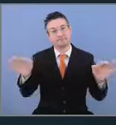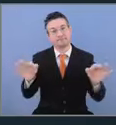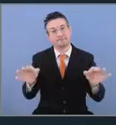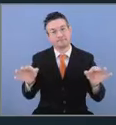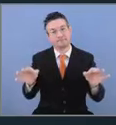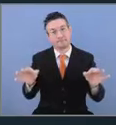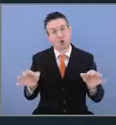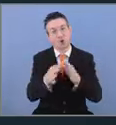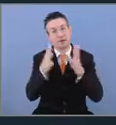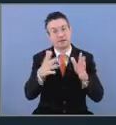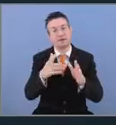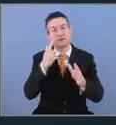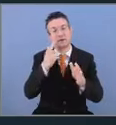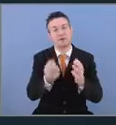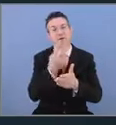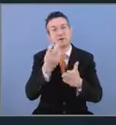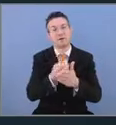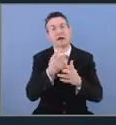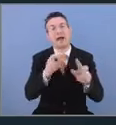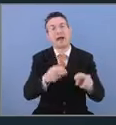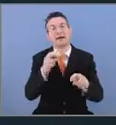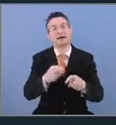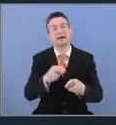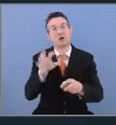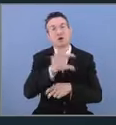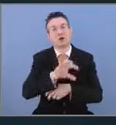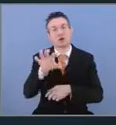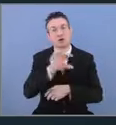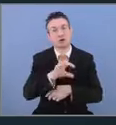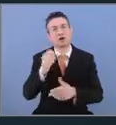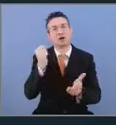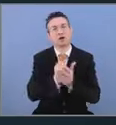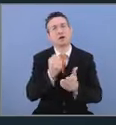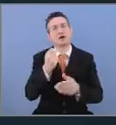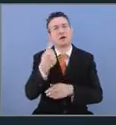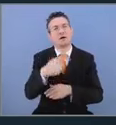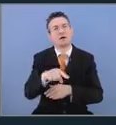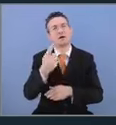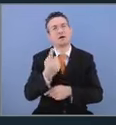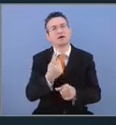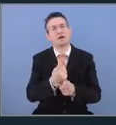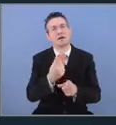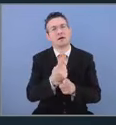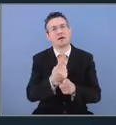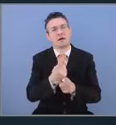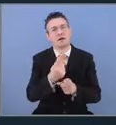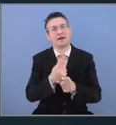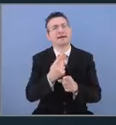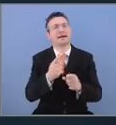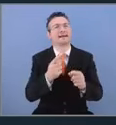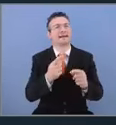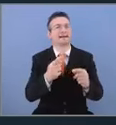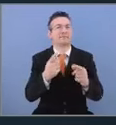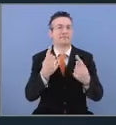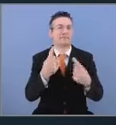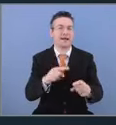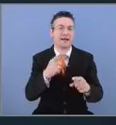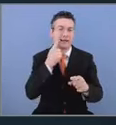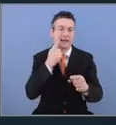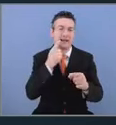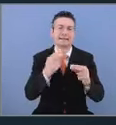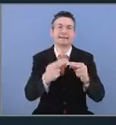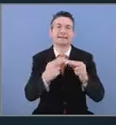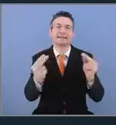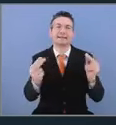certificate si caratterizzano per costituire dei veri e propri distretti produttivi del cibo che